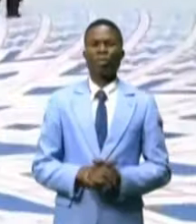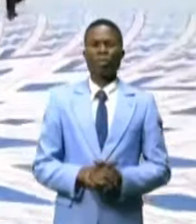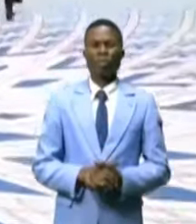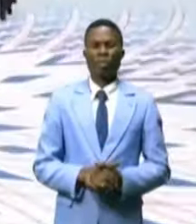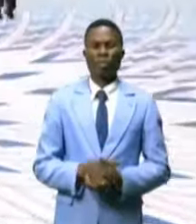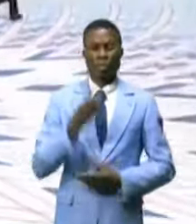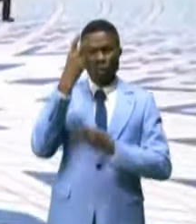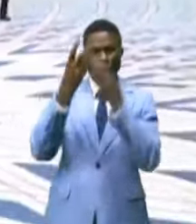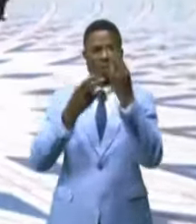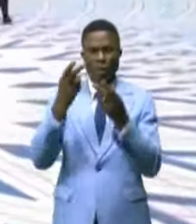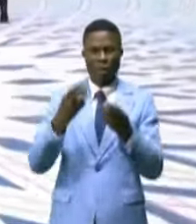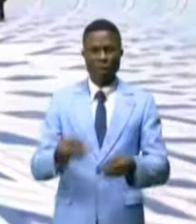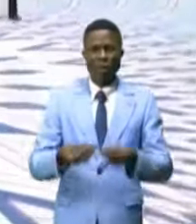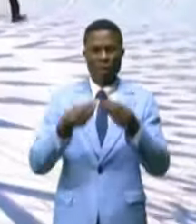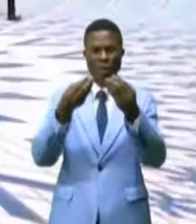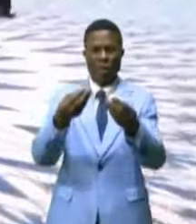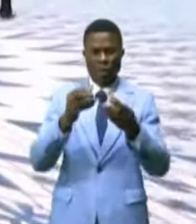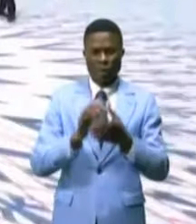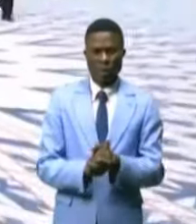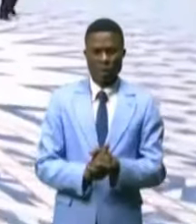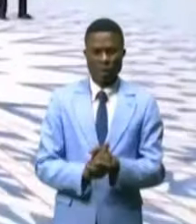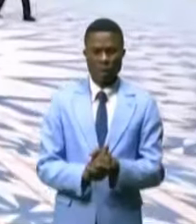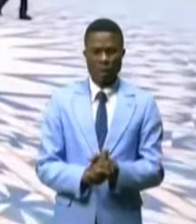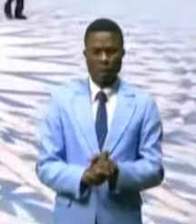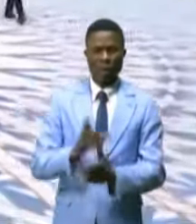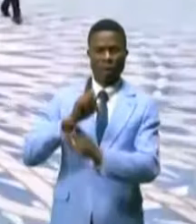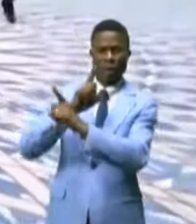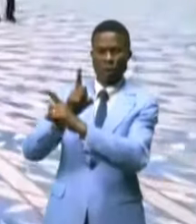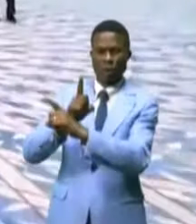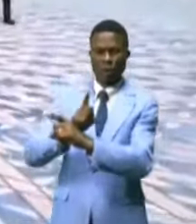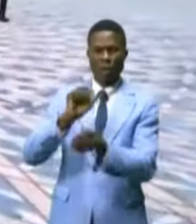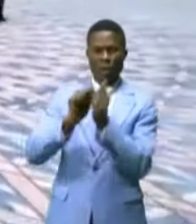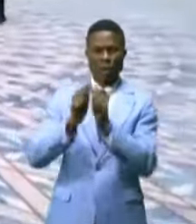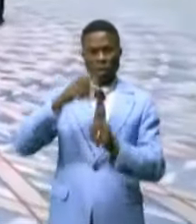Une tournée qui a consacré à la fois l'offensive